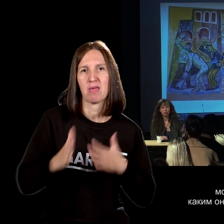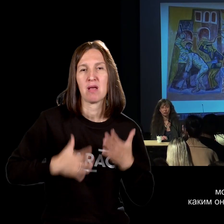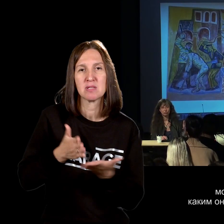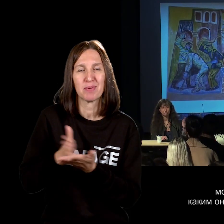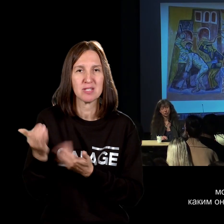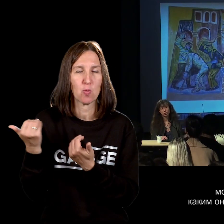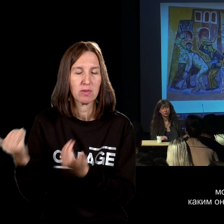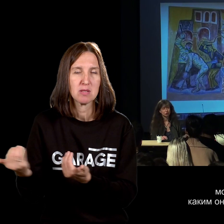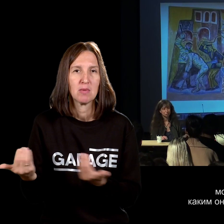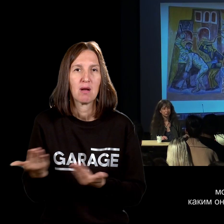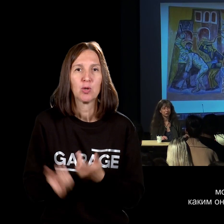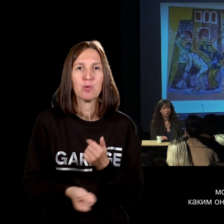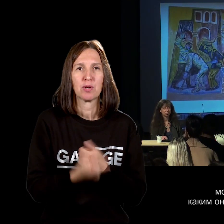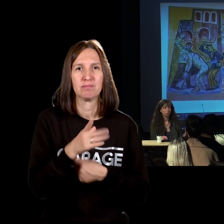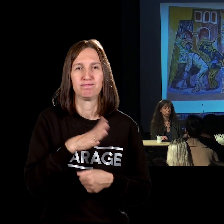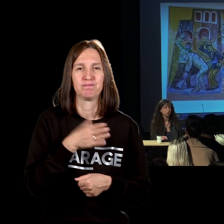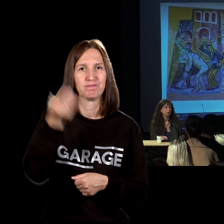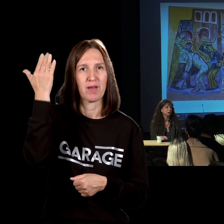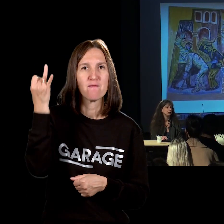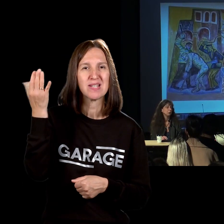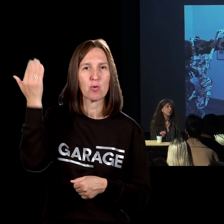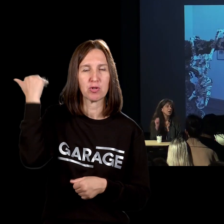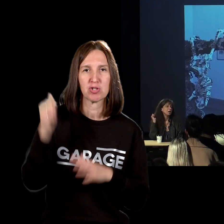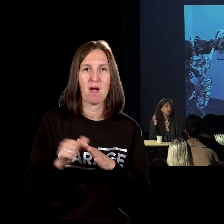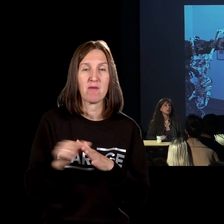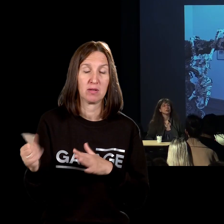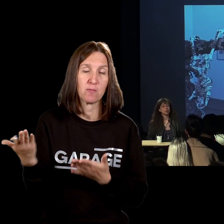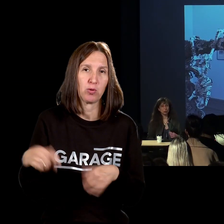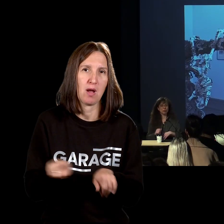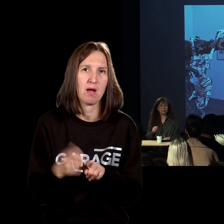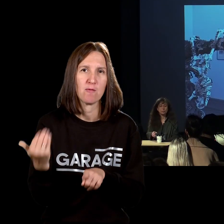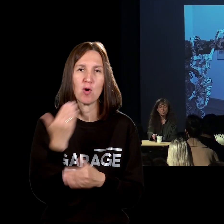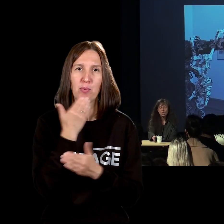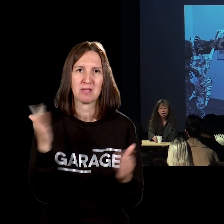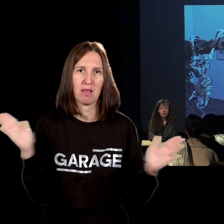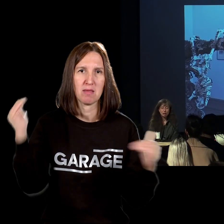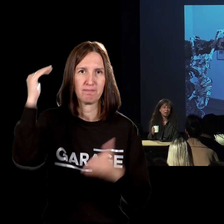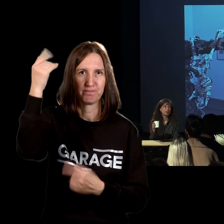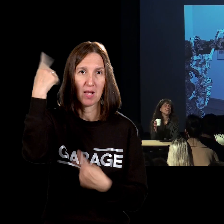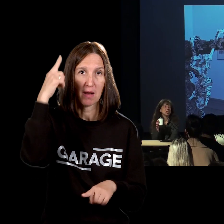он складывается в историческом авангарде. Вот одна из его последних работ.